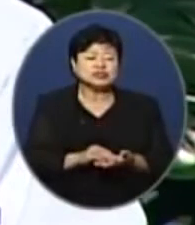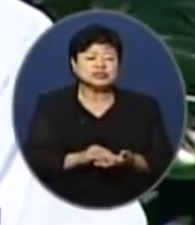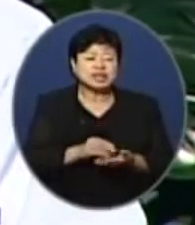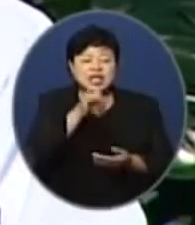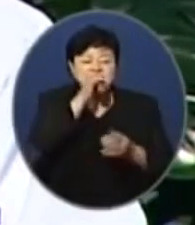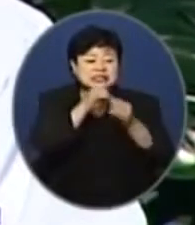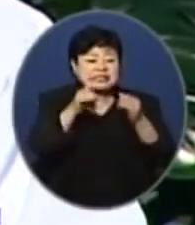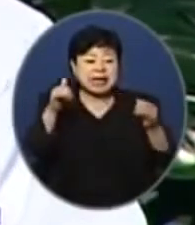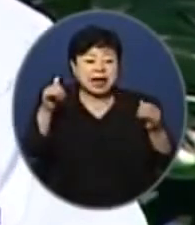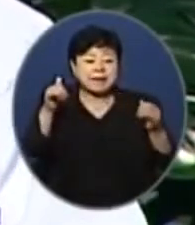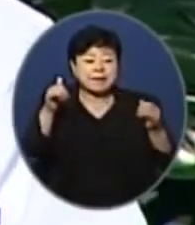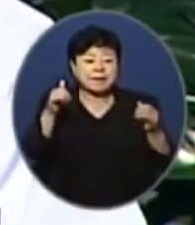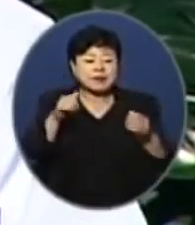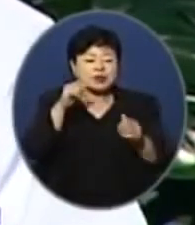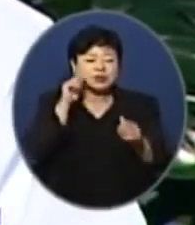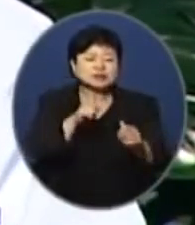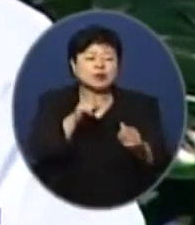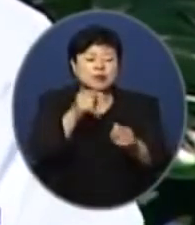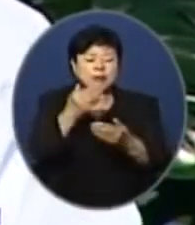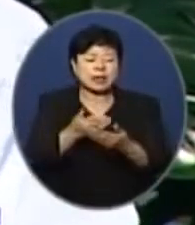문제 있는 사람으로 지목을 받게 되고